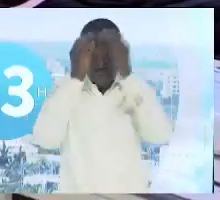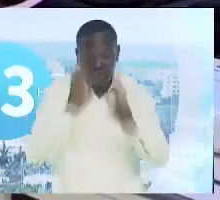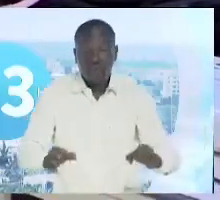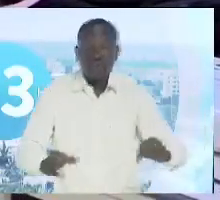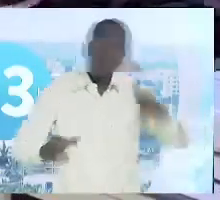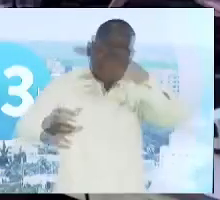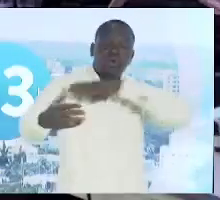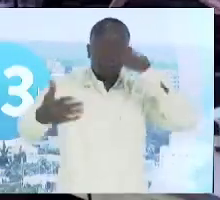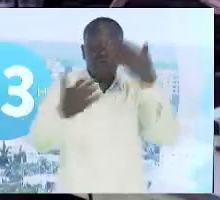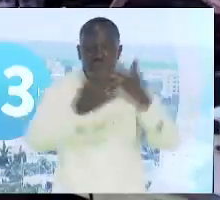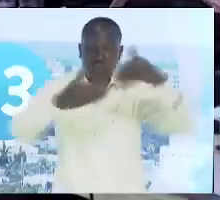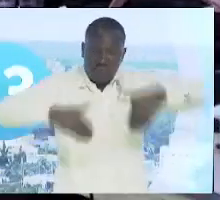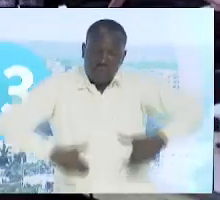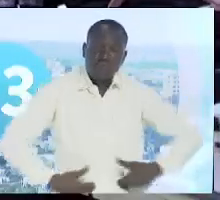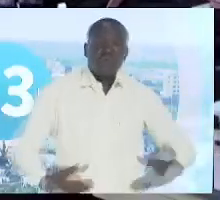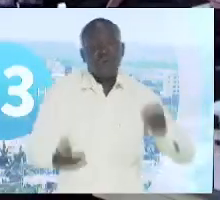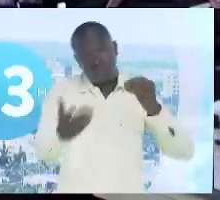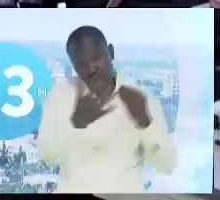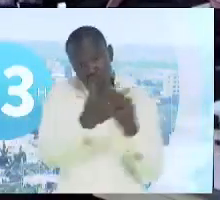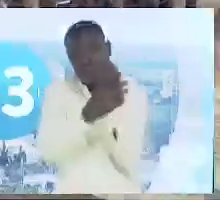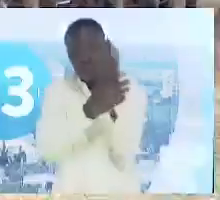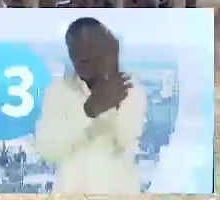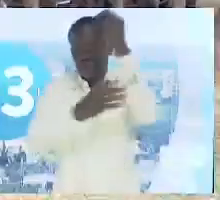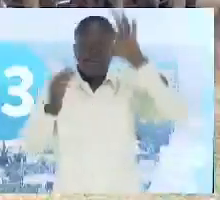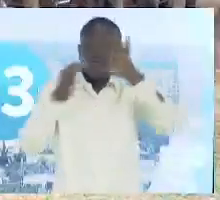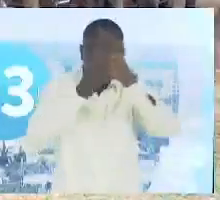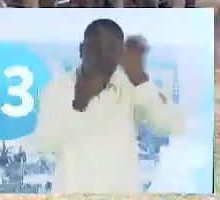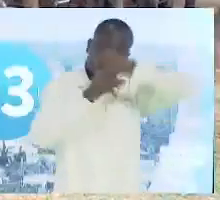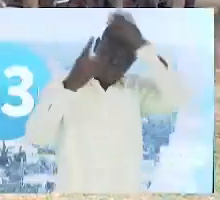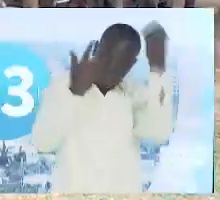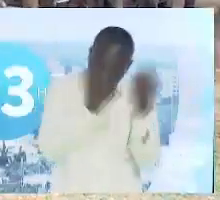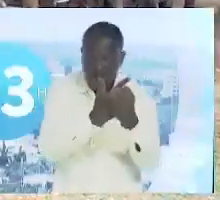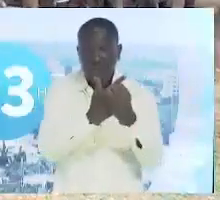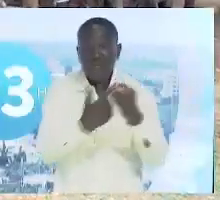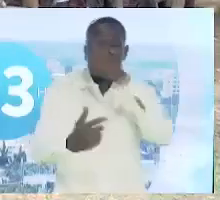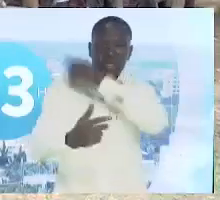citoyen des jeunes en vue de promouvoir la cohésion sociale et le civisme.